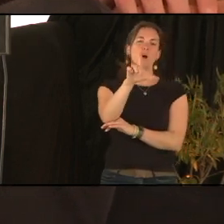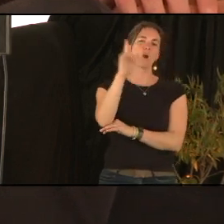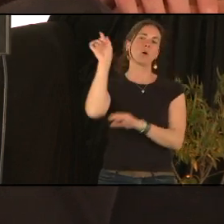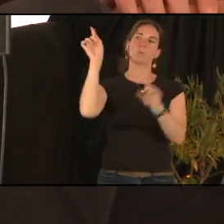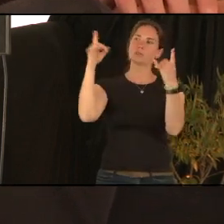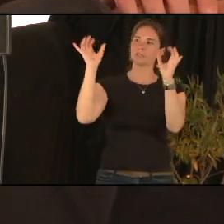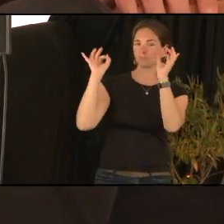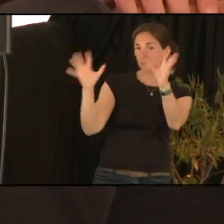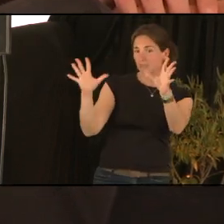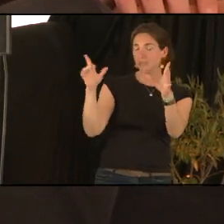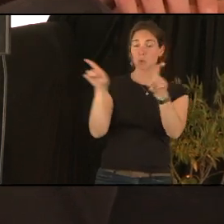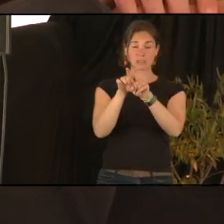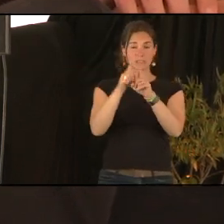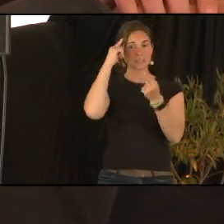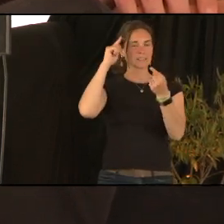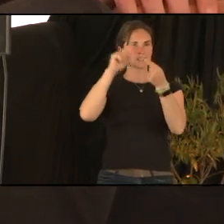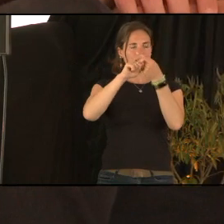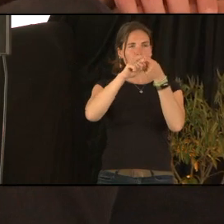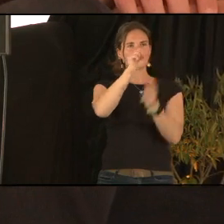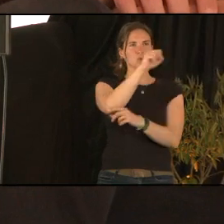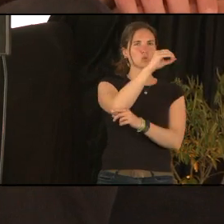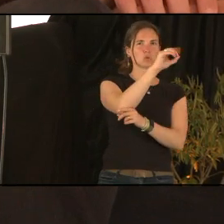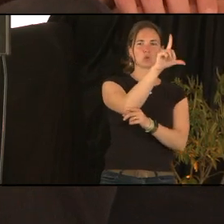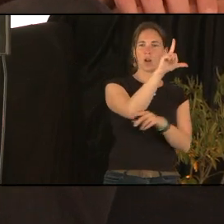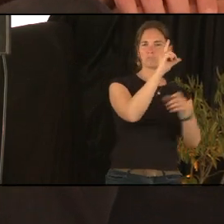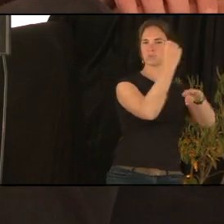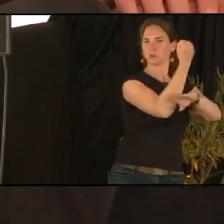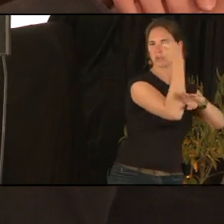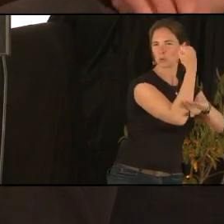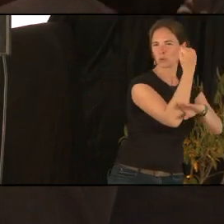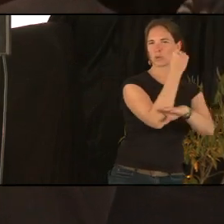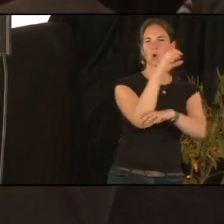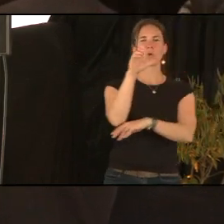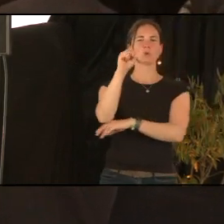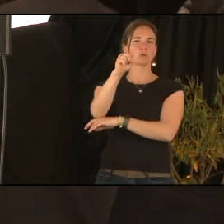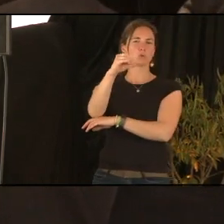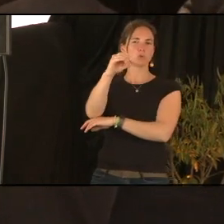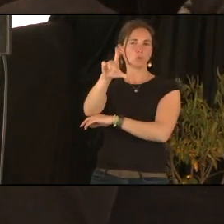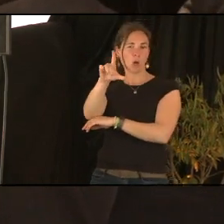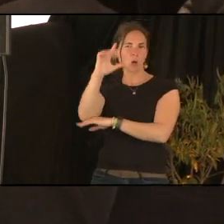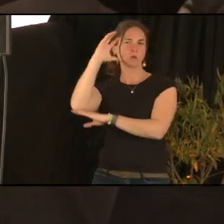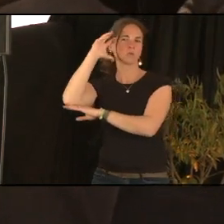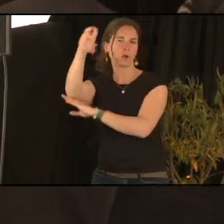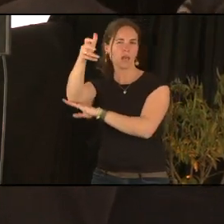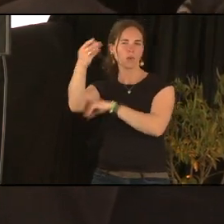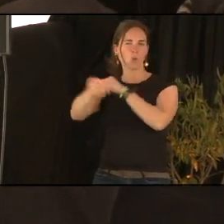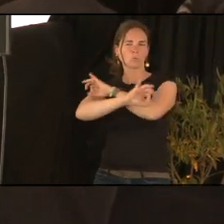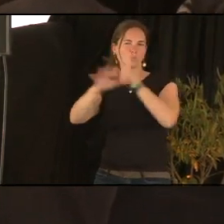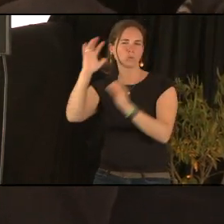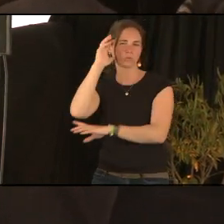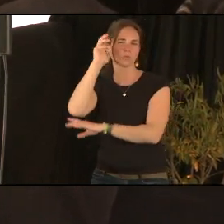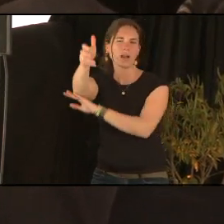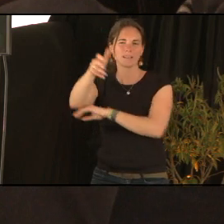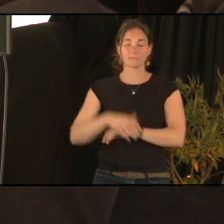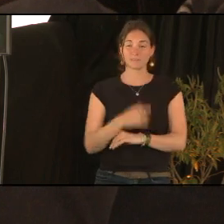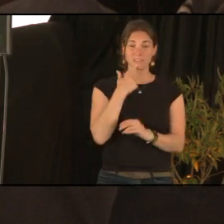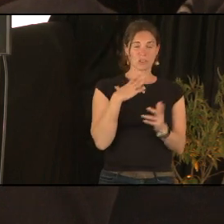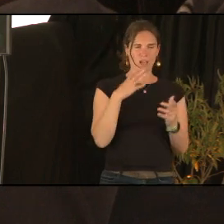première syllabe de solitude et à la fois la première syllabe du soleil ou de l'absence, de la négation du soleil. Donc il y avait toutes